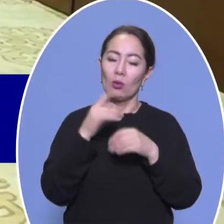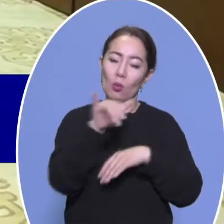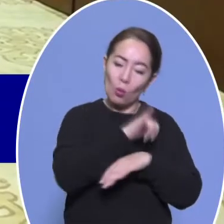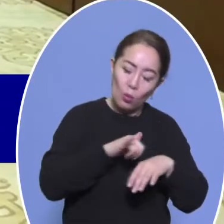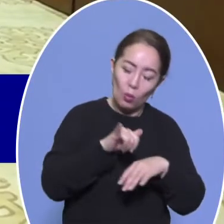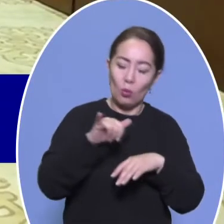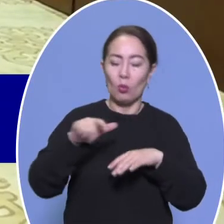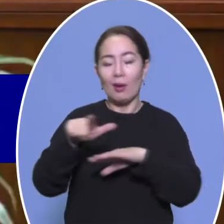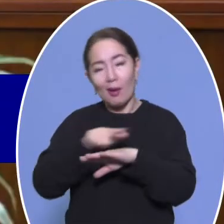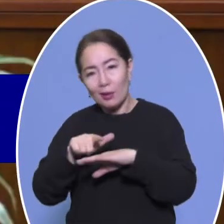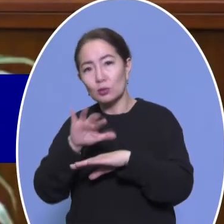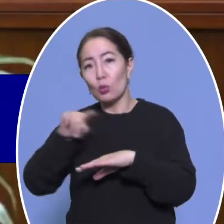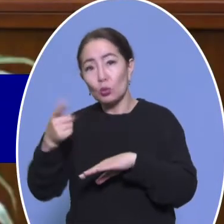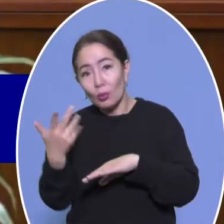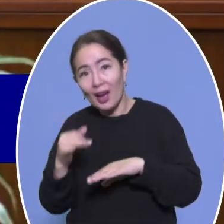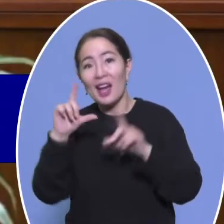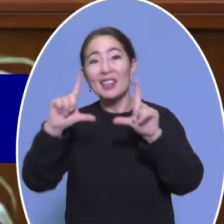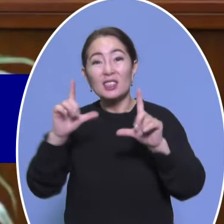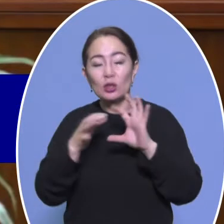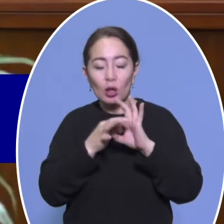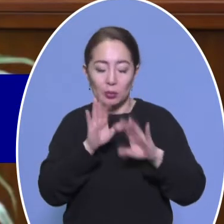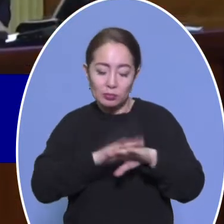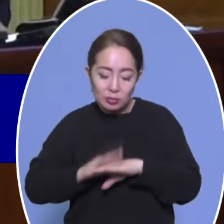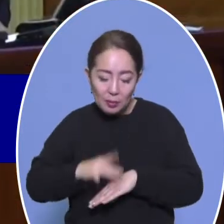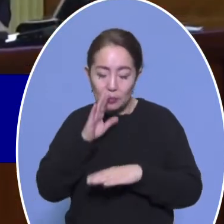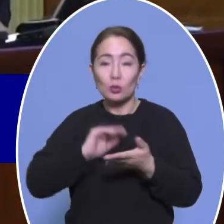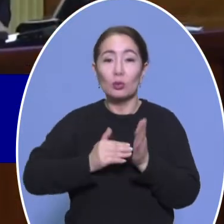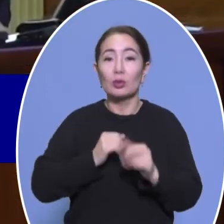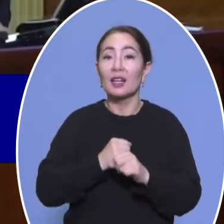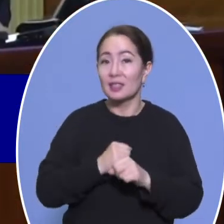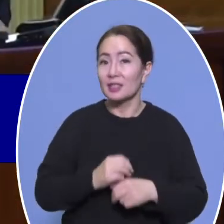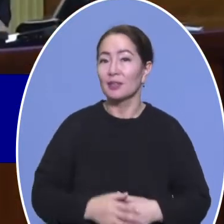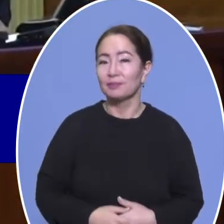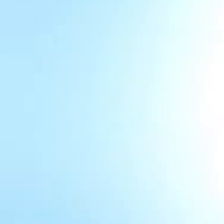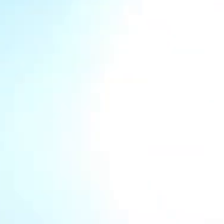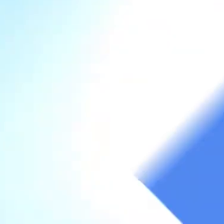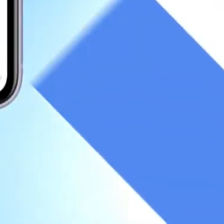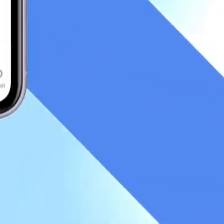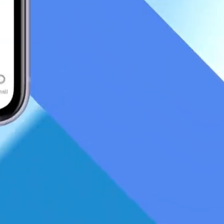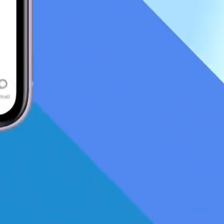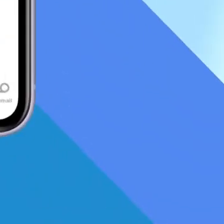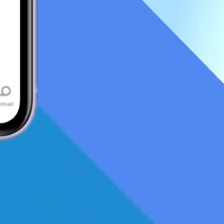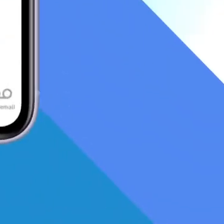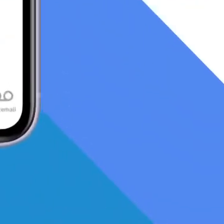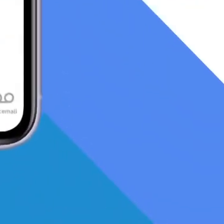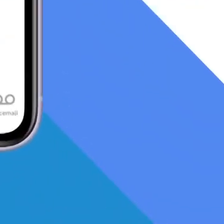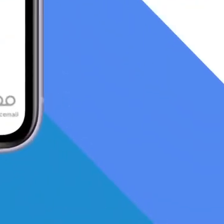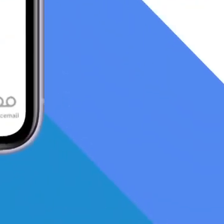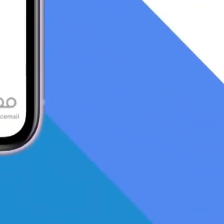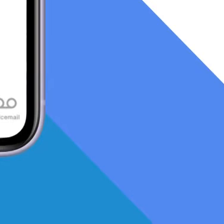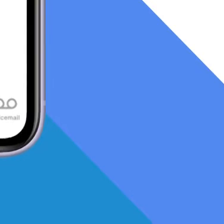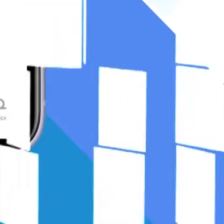үндэснийхоороо газар уул уурхай лицензтэй холбоотой зөрчлийг энэ ондоо багтаач зэрэгсэлэхээр төлөвлөн ажиллаж байна. Гомдол мэдээлэл хүлээн авах